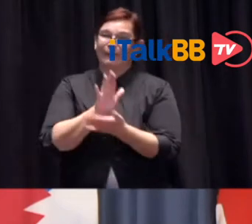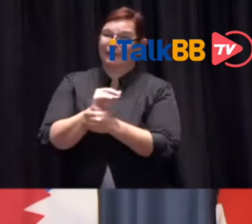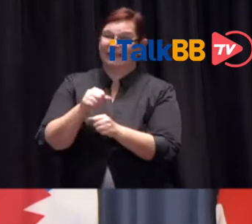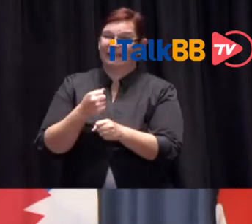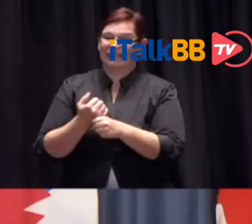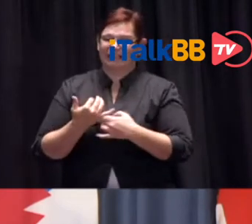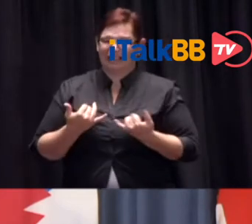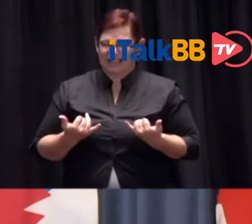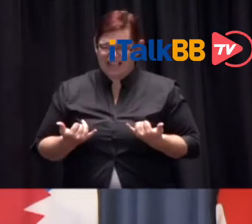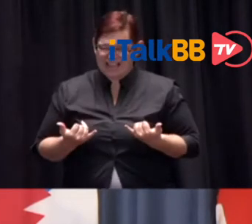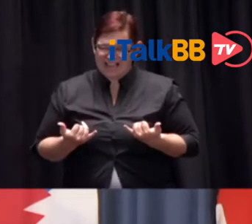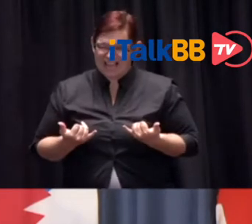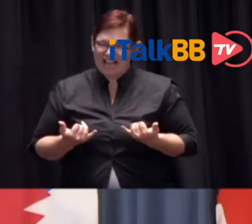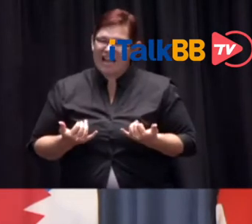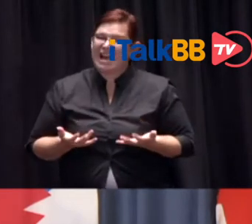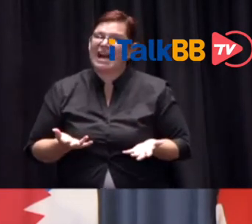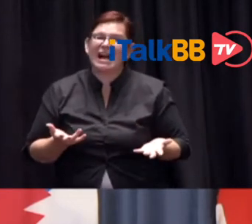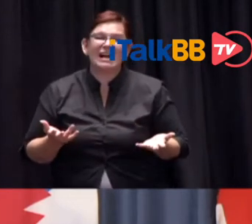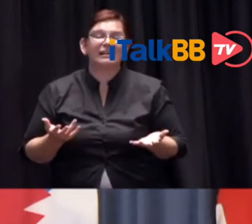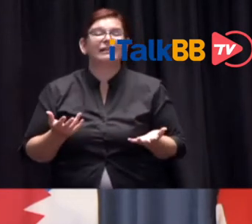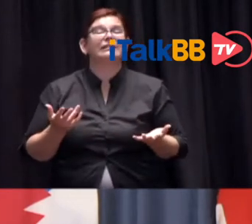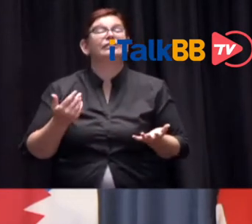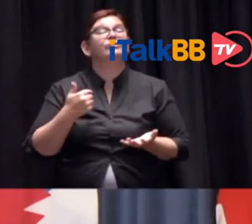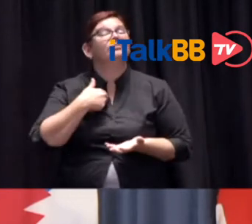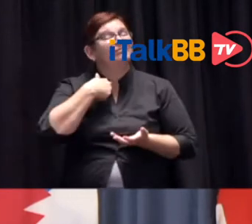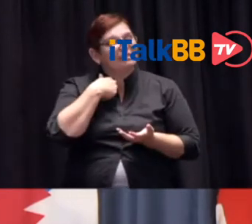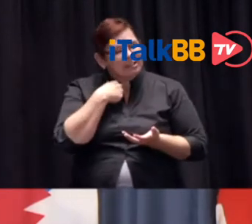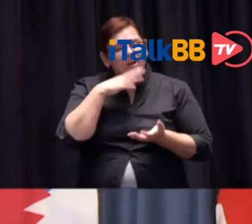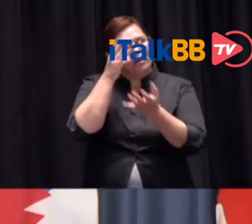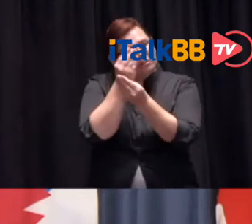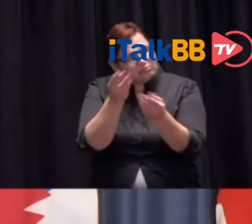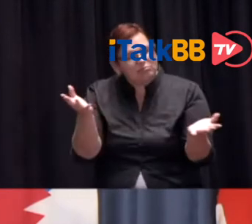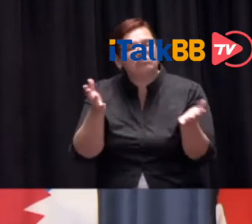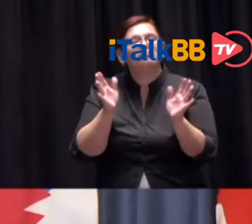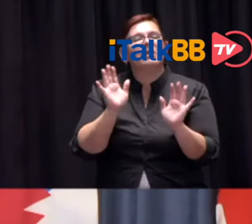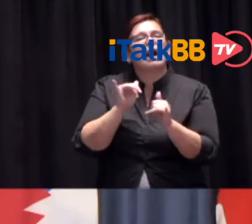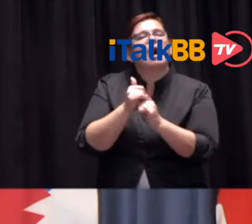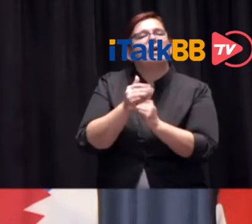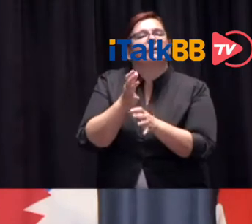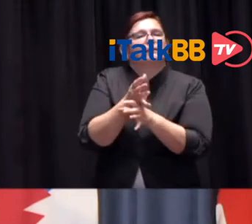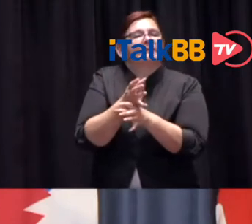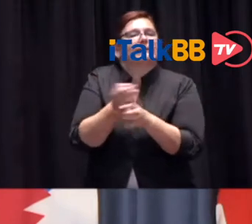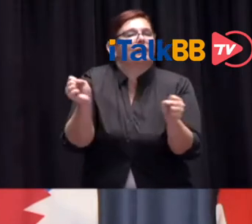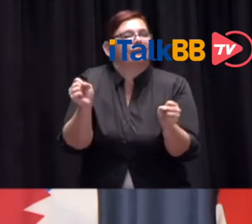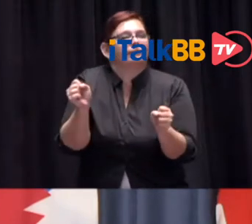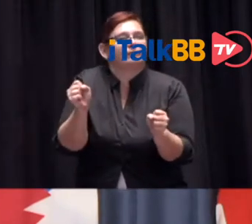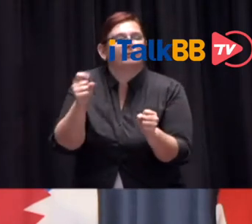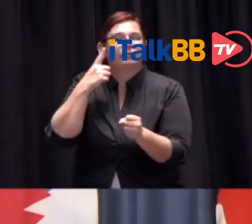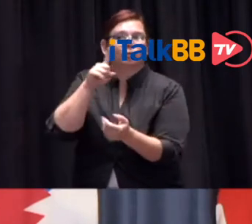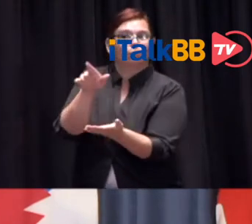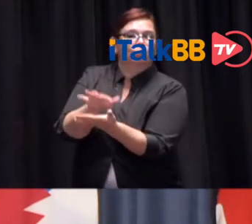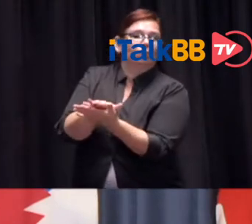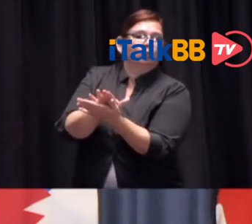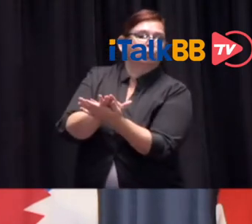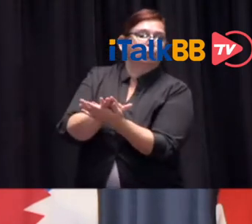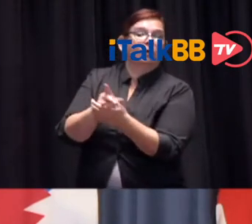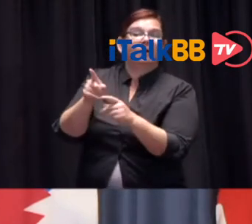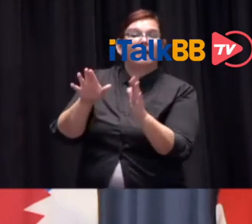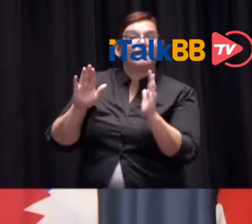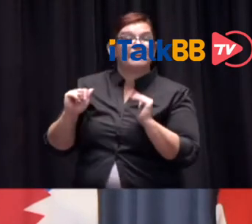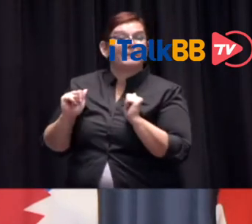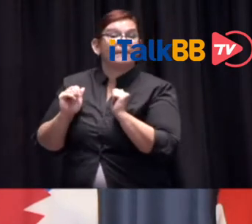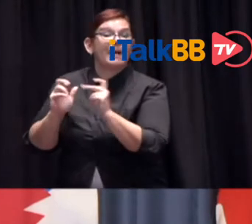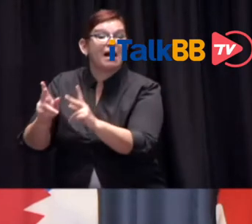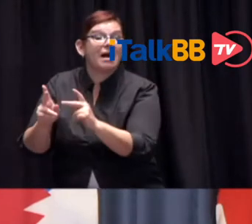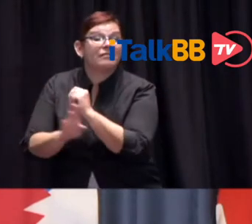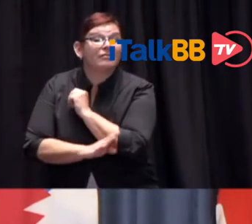形式卷土重来：一是连串小波疫情在2021年持续出现，最终逐渐消失；二是一大波疫情在秋季或